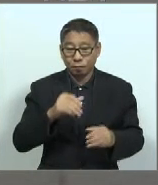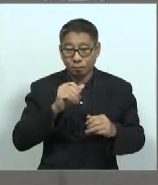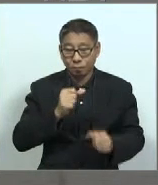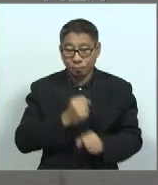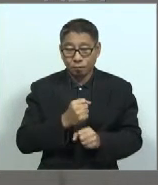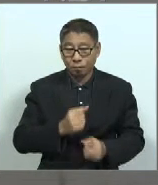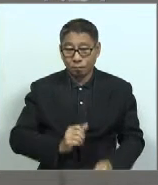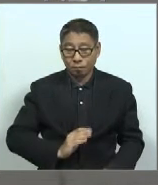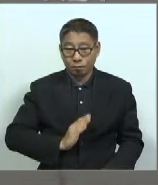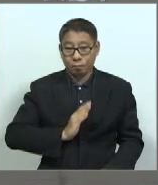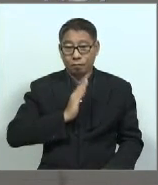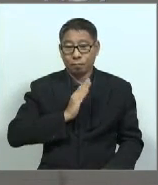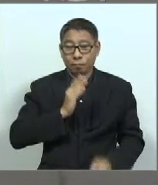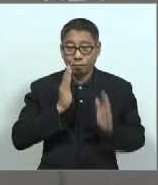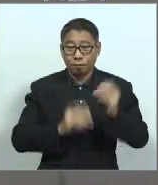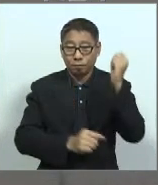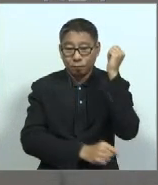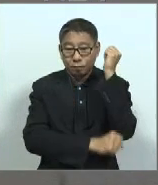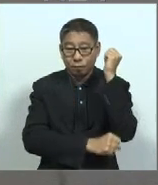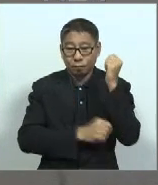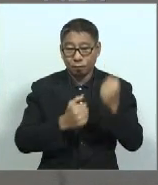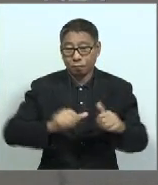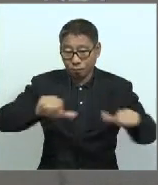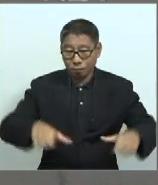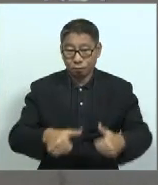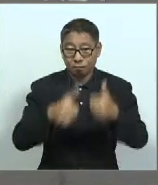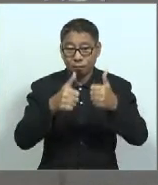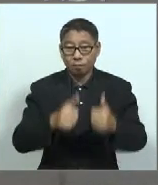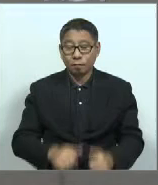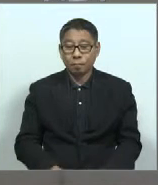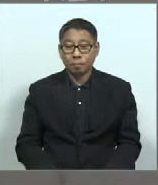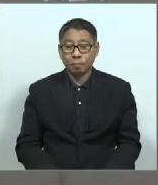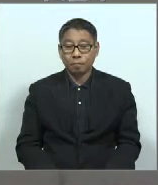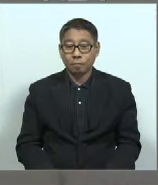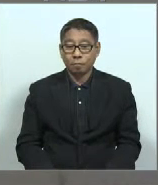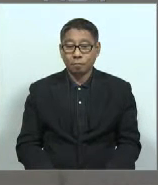ชูฟูสกลถึงคนจนพงไพร่คงได้ดี